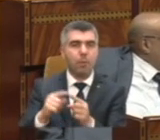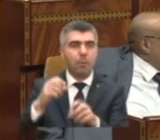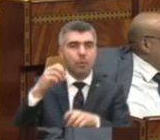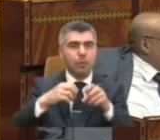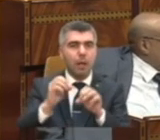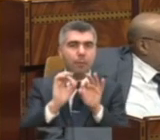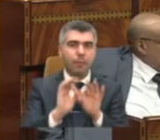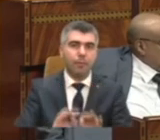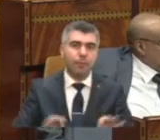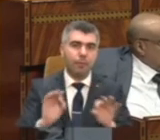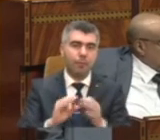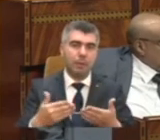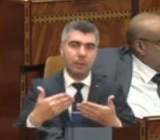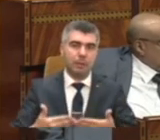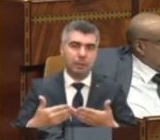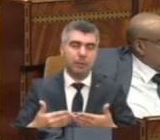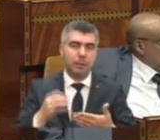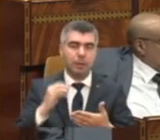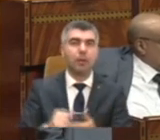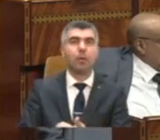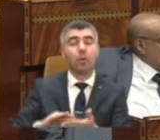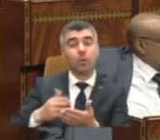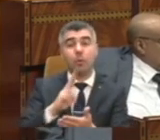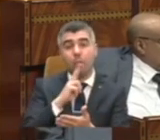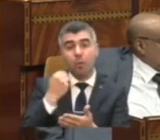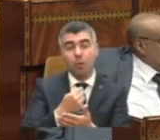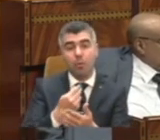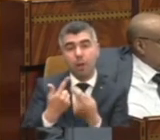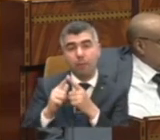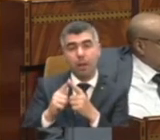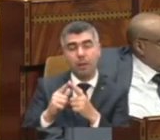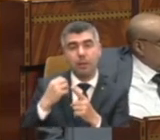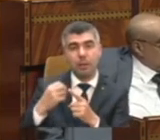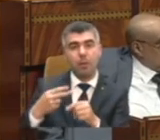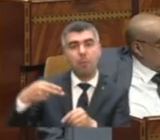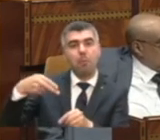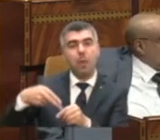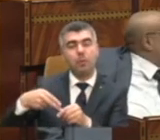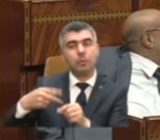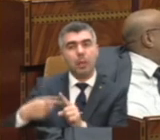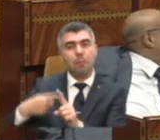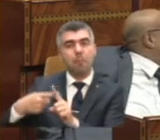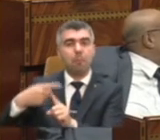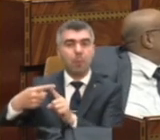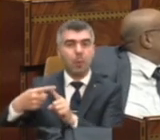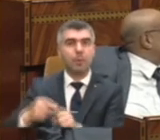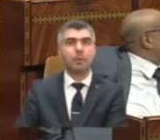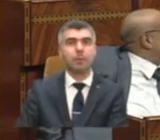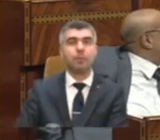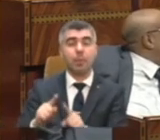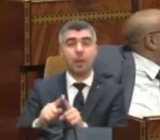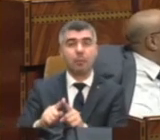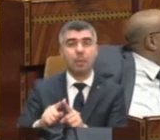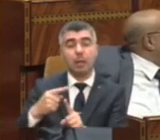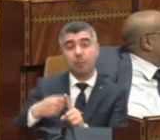امتناع الحكومة عن التدخل للتخفيف من وطأة الارتفاع الفاحش لأثمنة المحروقات. كما أن هذه الزيادات إذا لم تتدخل